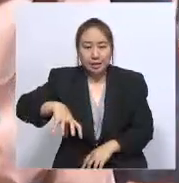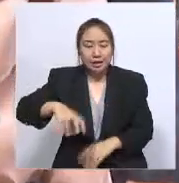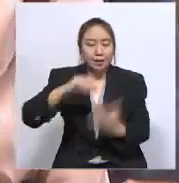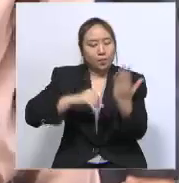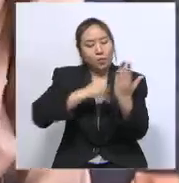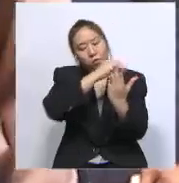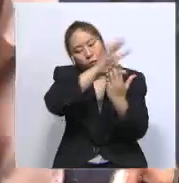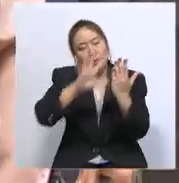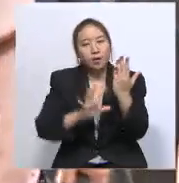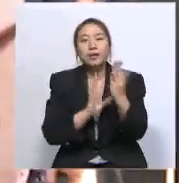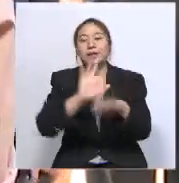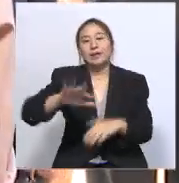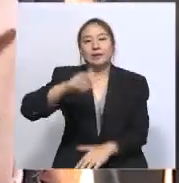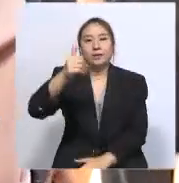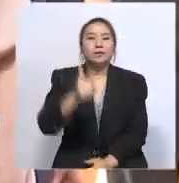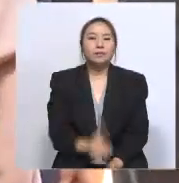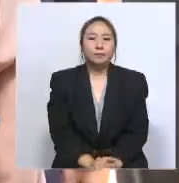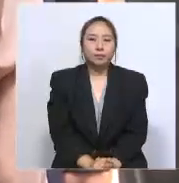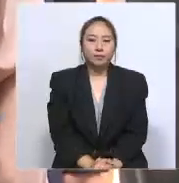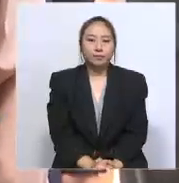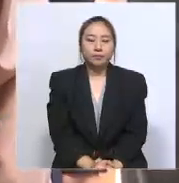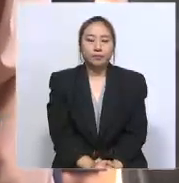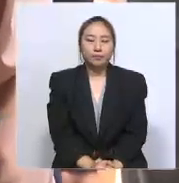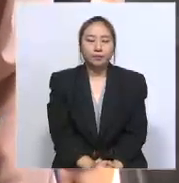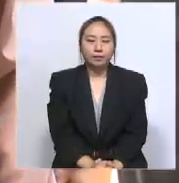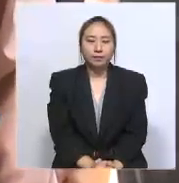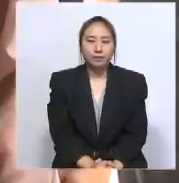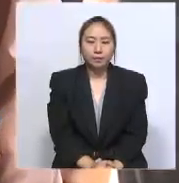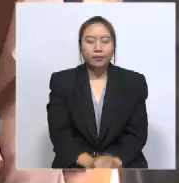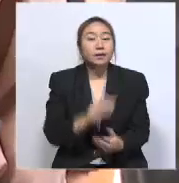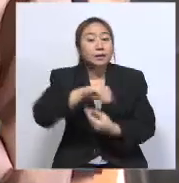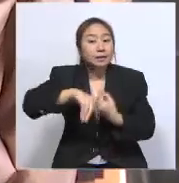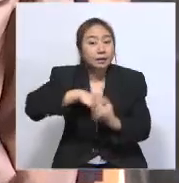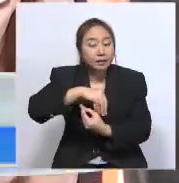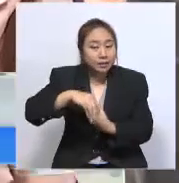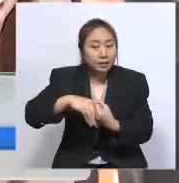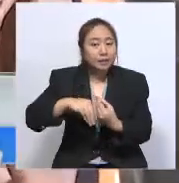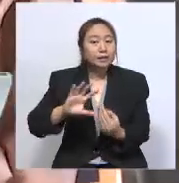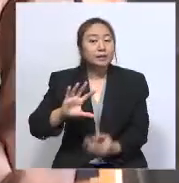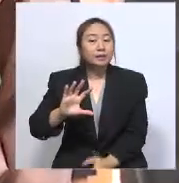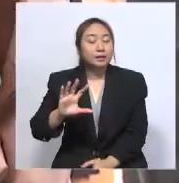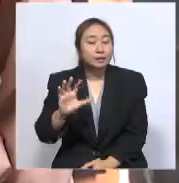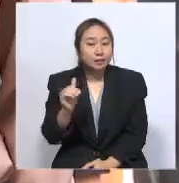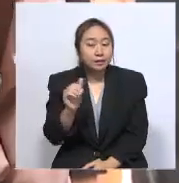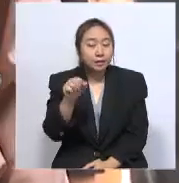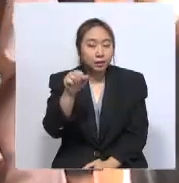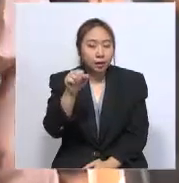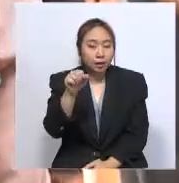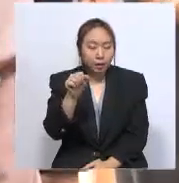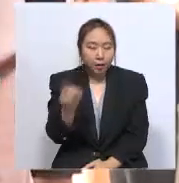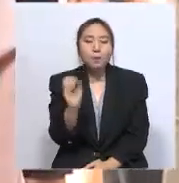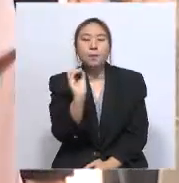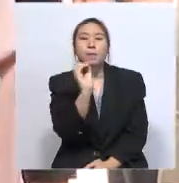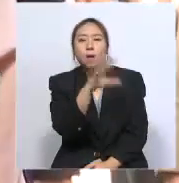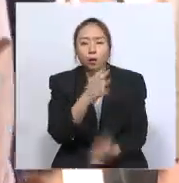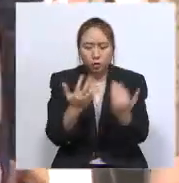องถิ่นและระดับภูมิภาคดีขึ้นค่ะ หากินยากขึ้นหรือเปล่าเศรษฐกิจแย่ลงใช่ไหมก็ไปบอกเขาหน่อยที่